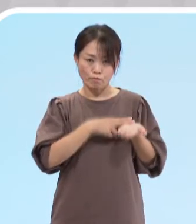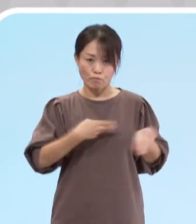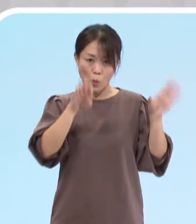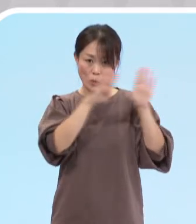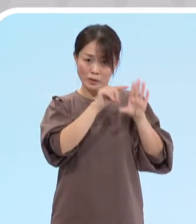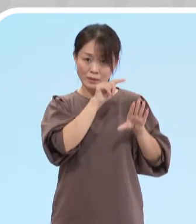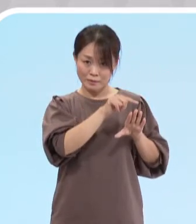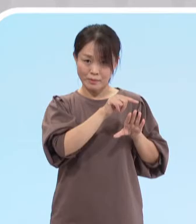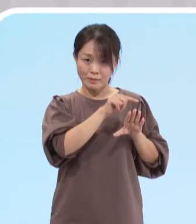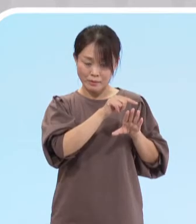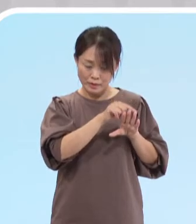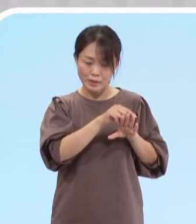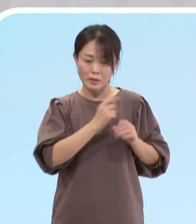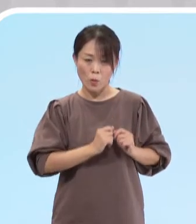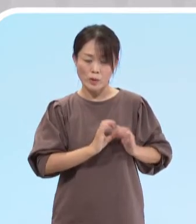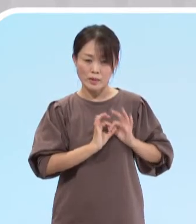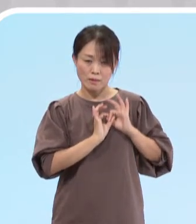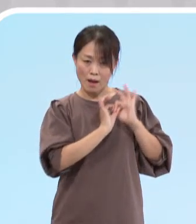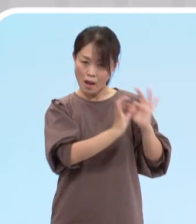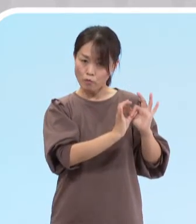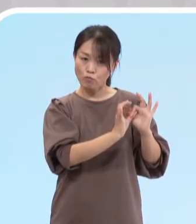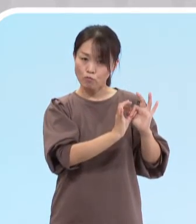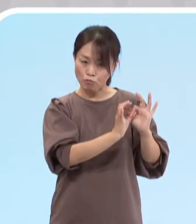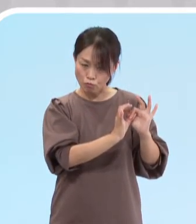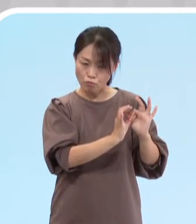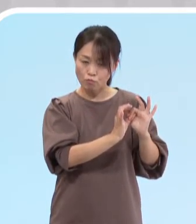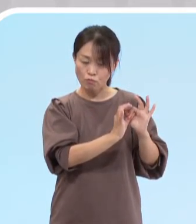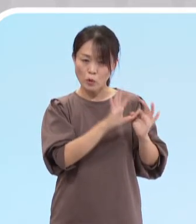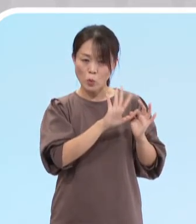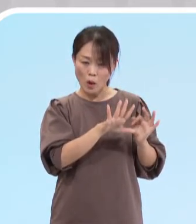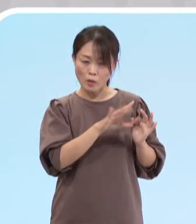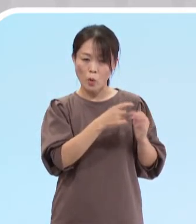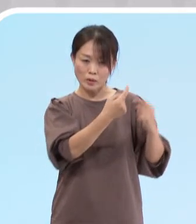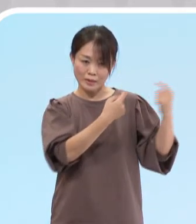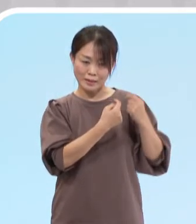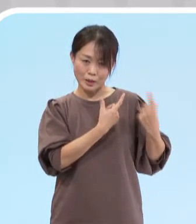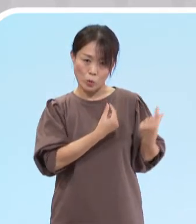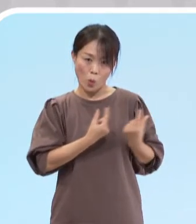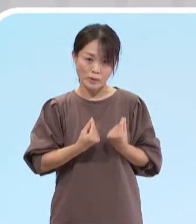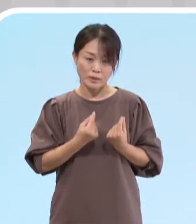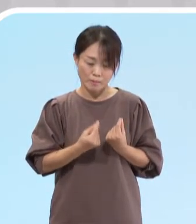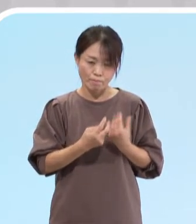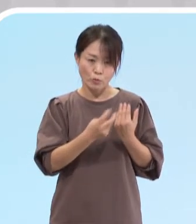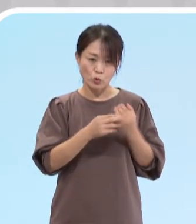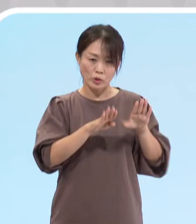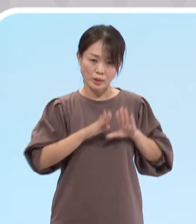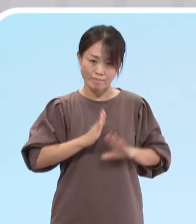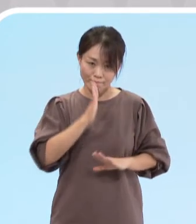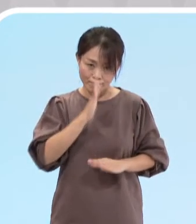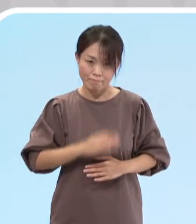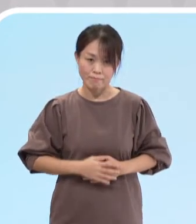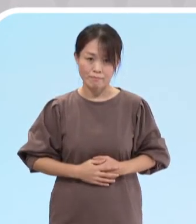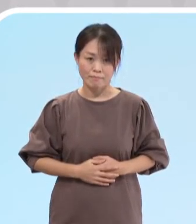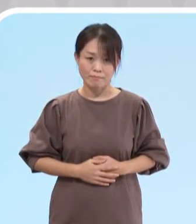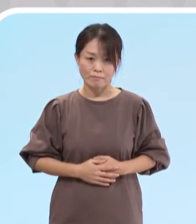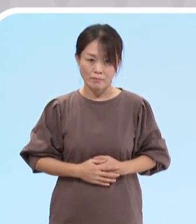かかりつけ医など地域の身近な医療機関に電話で相談し、指示に従って受診しまし